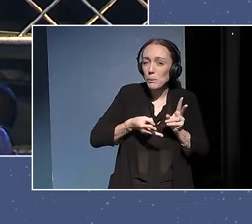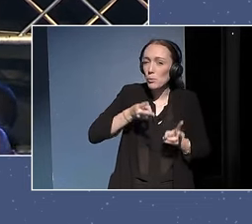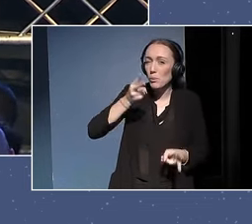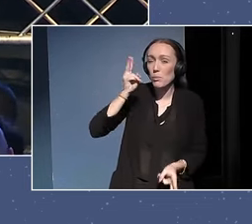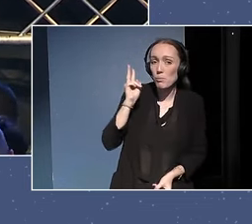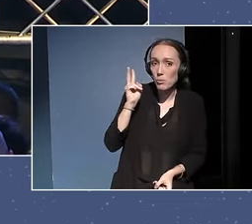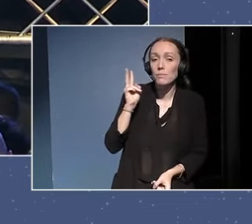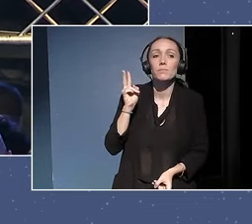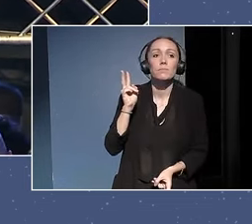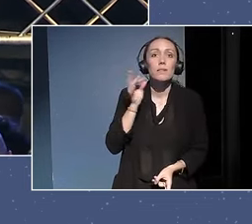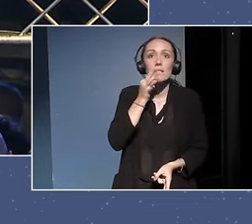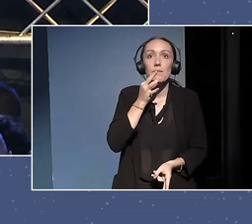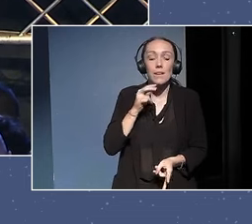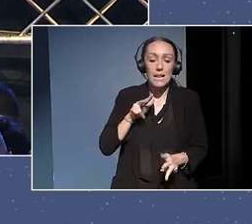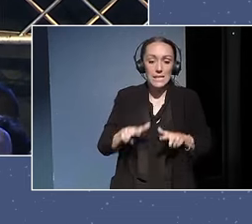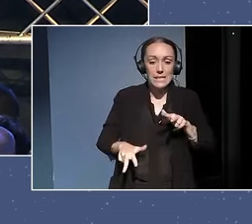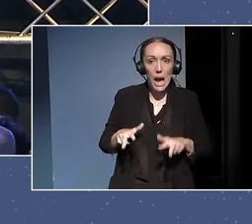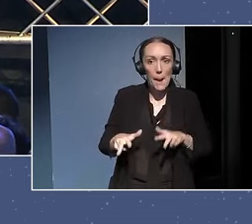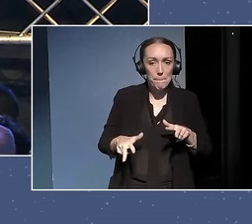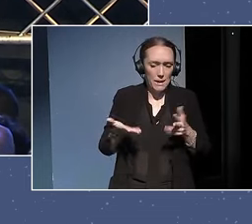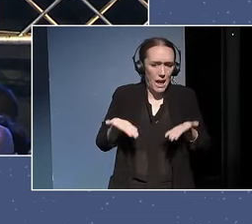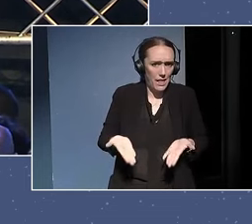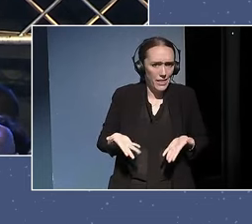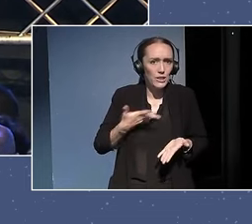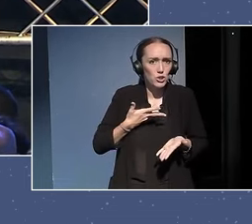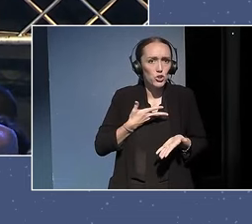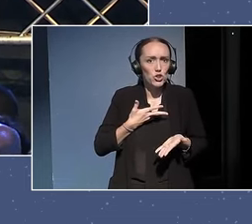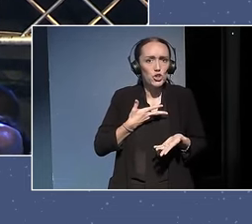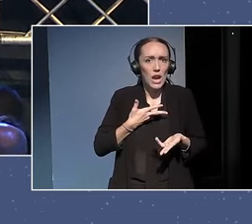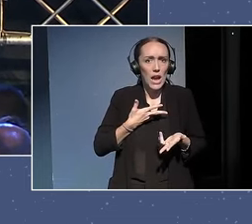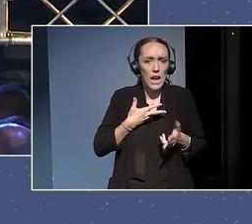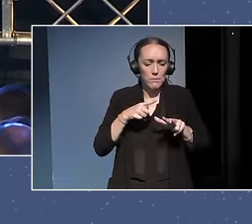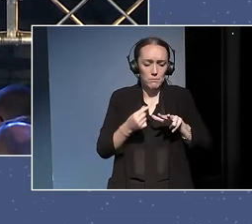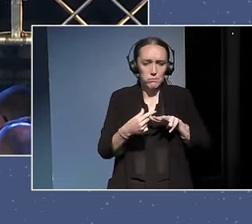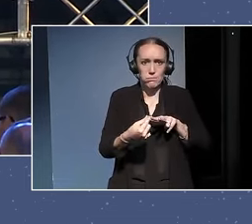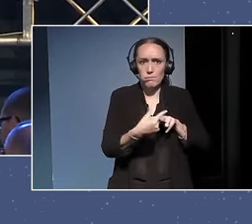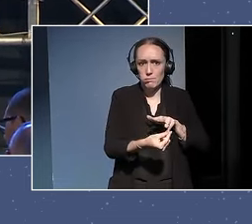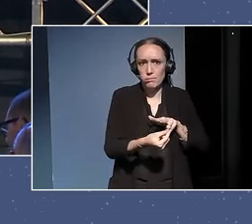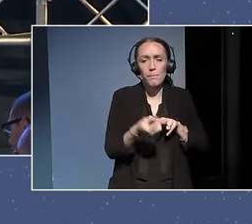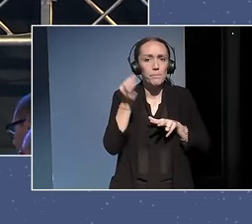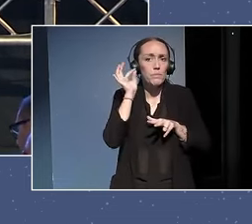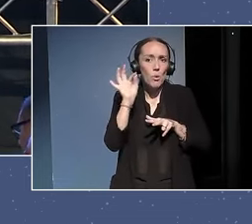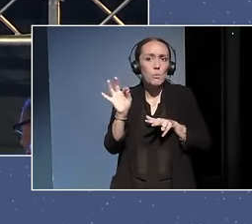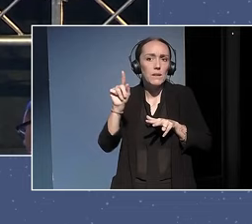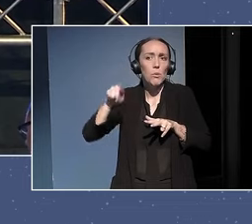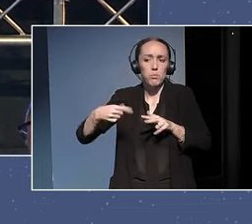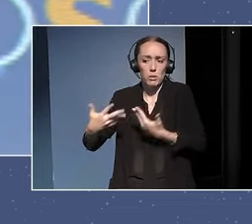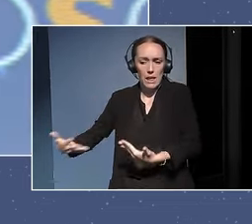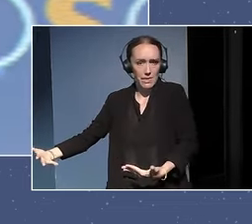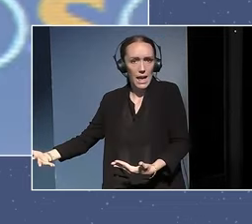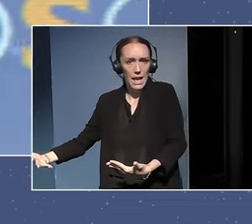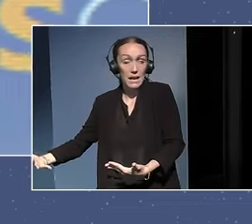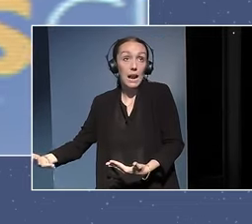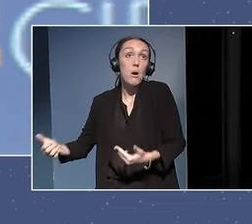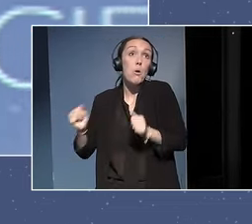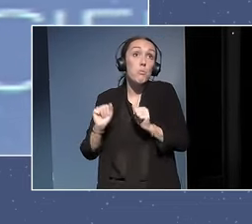diceva prima le sue zampe Adesso hanno ancora una struttura estremamente funzionale anche per sopportare l'animale fuori dall'acqua